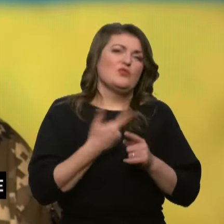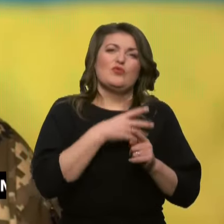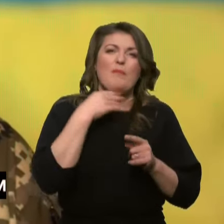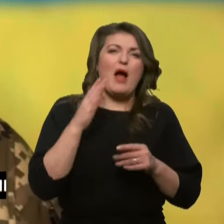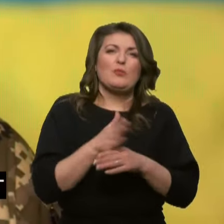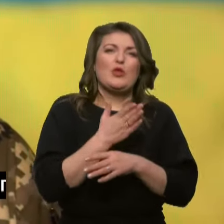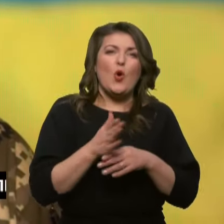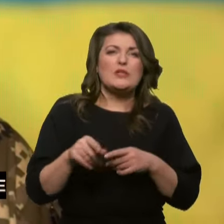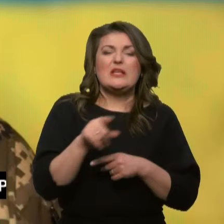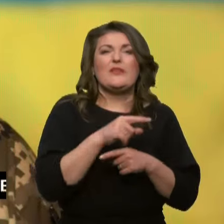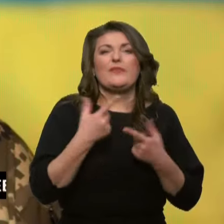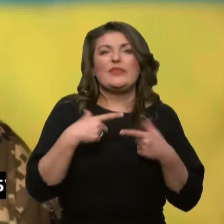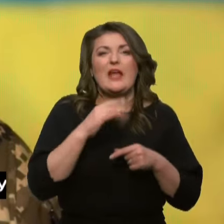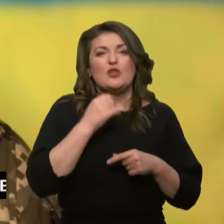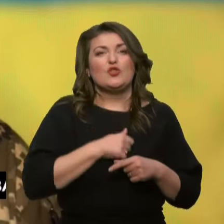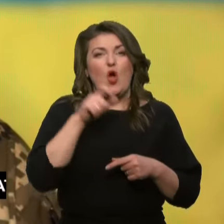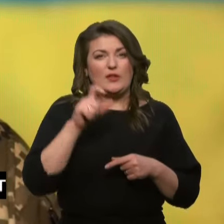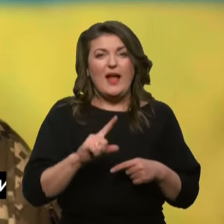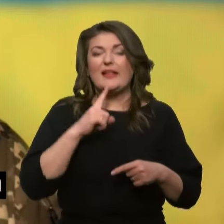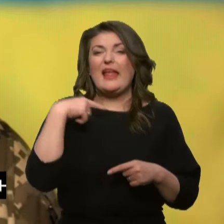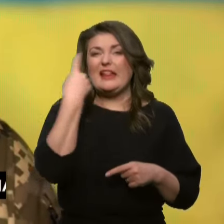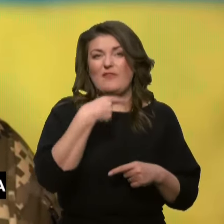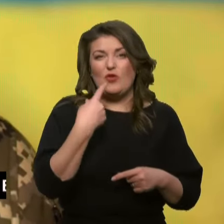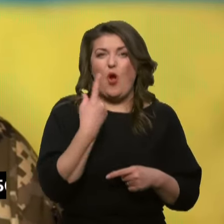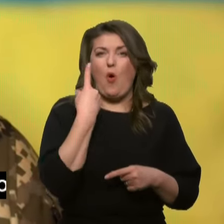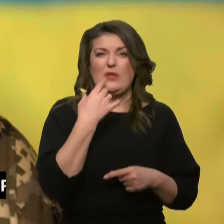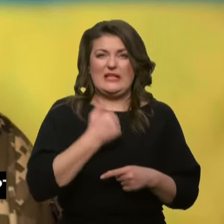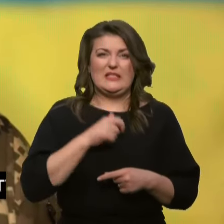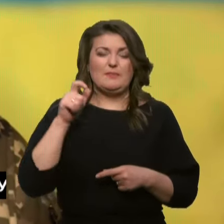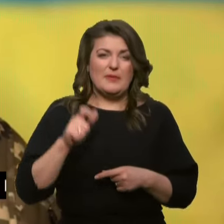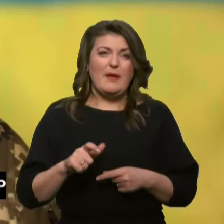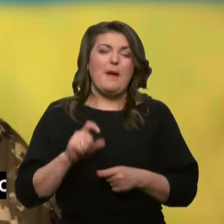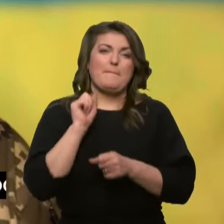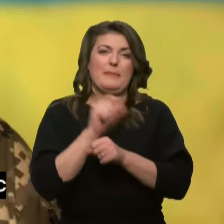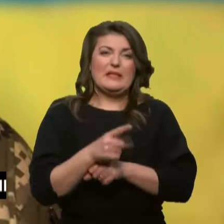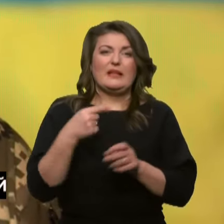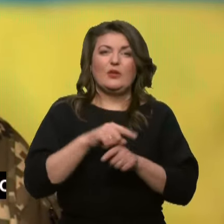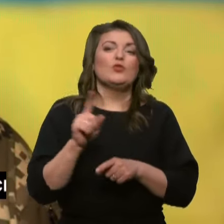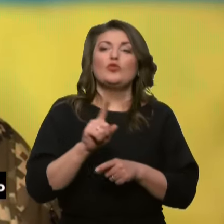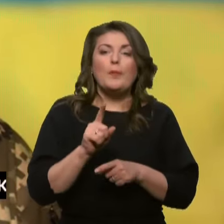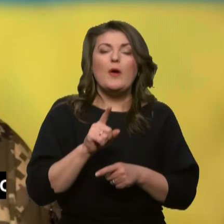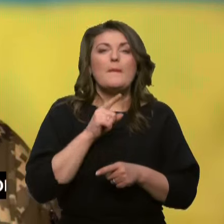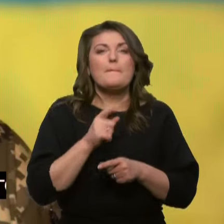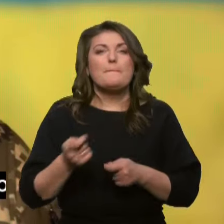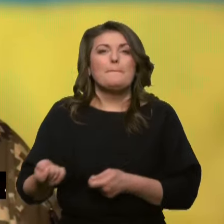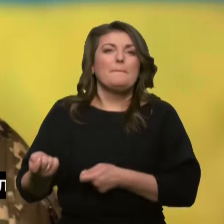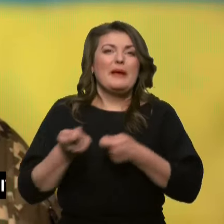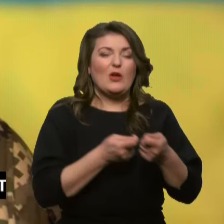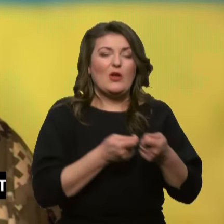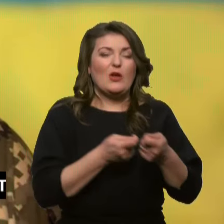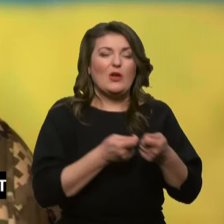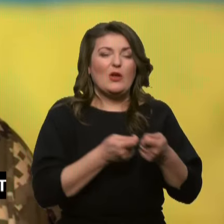підрозділів, де солдат індивідуально, один з бійців, призначений для того, щоб, скажімо, переносити